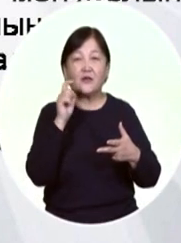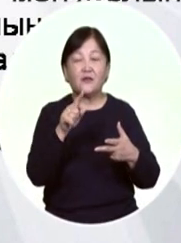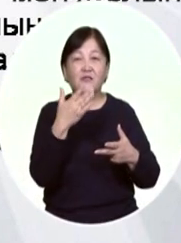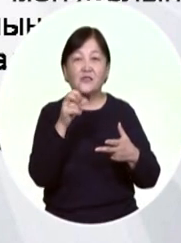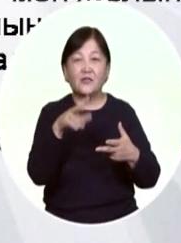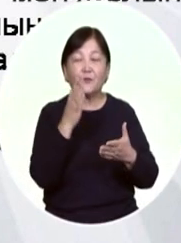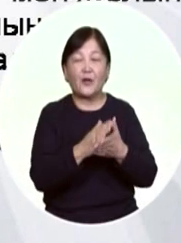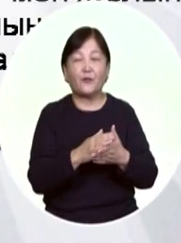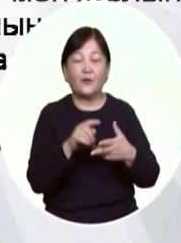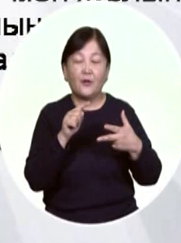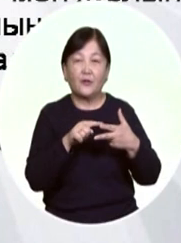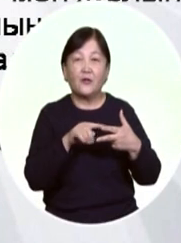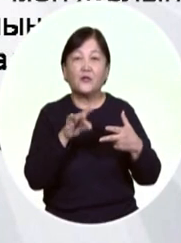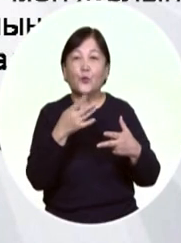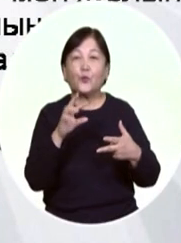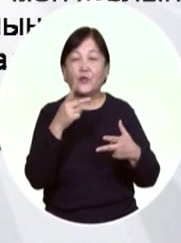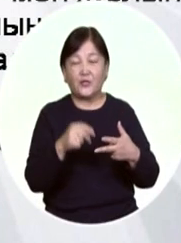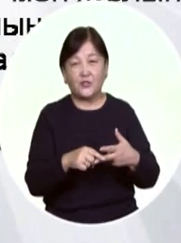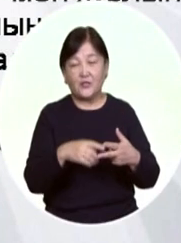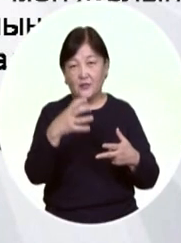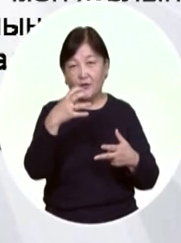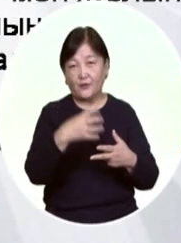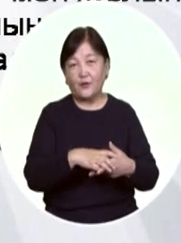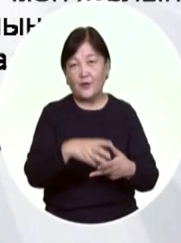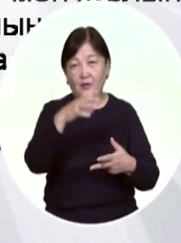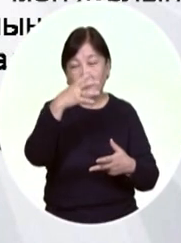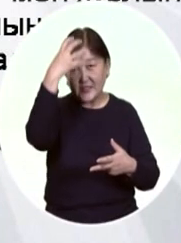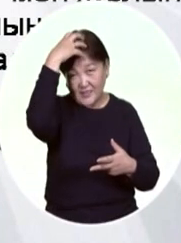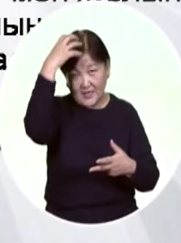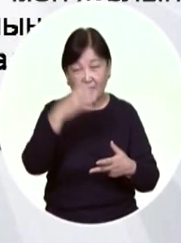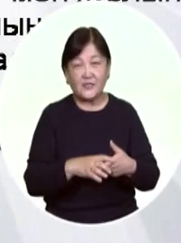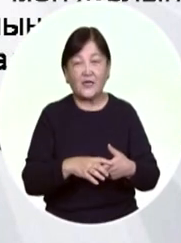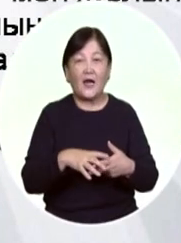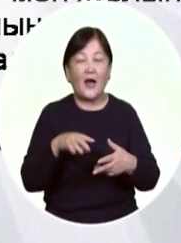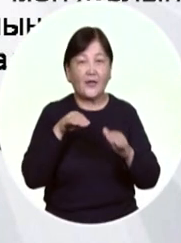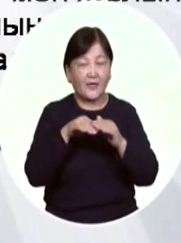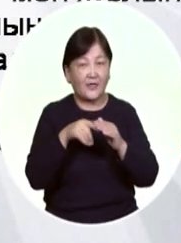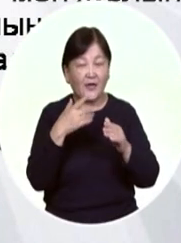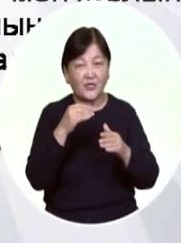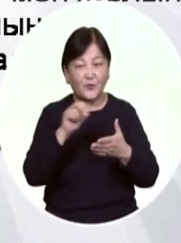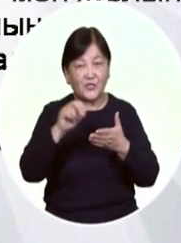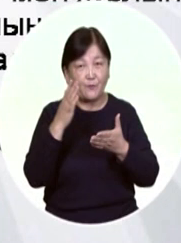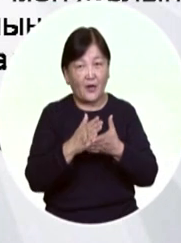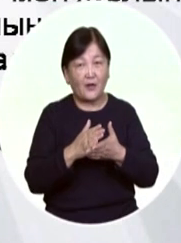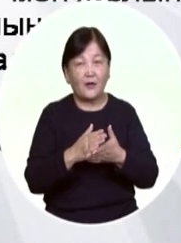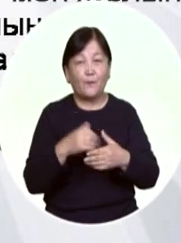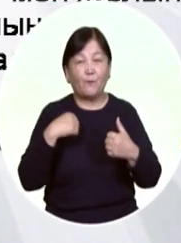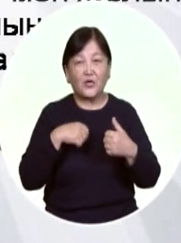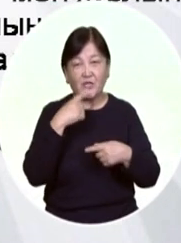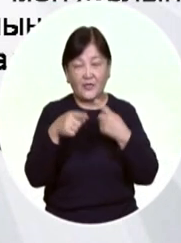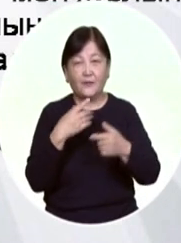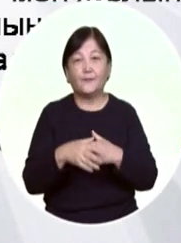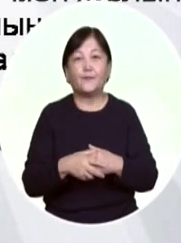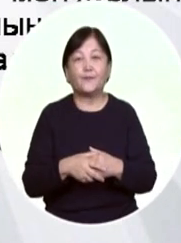улсын бага хурлын тэргүүлэгчд засгийн газрын дунд хадгалуулна гэж тайлбарласан байгаа. За багш нь энд сонирхолтой хэлэхэд